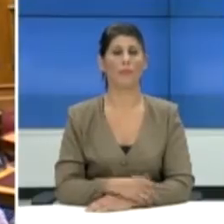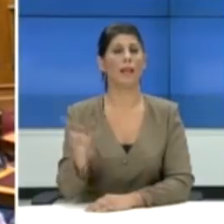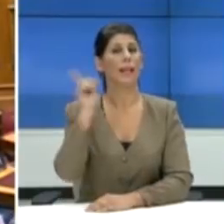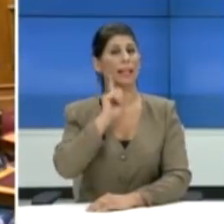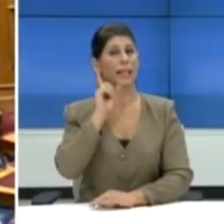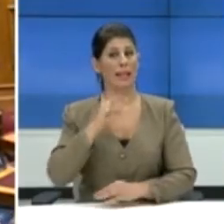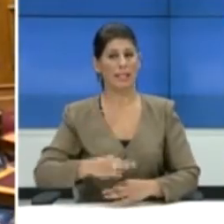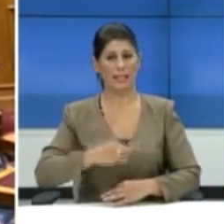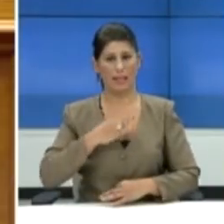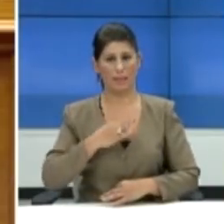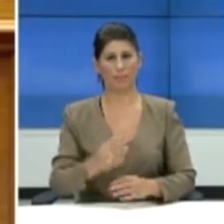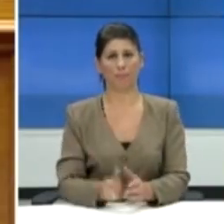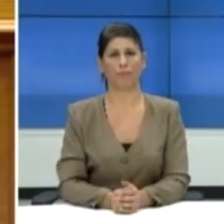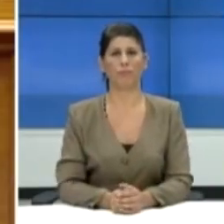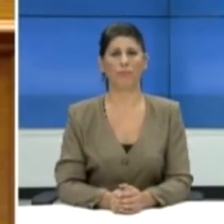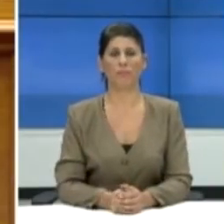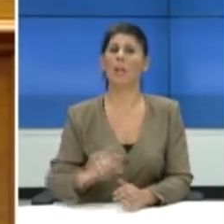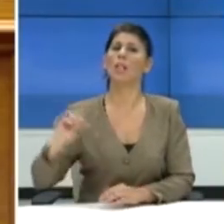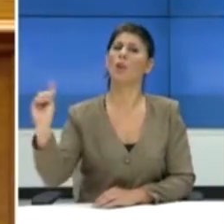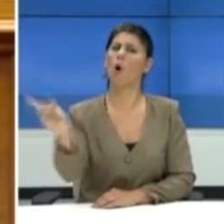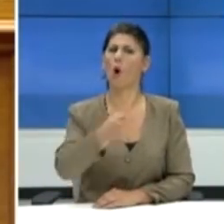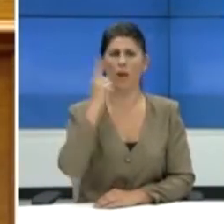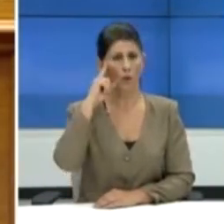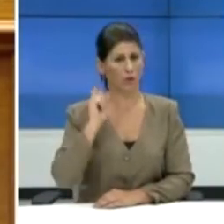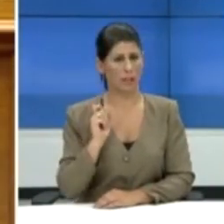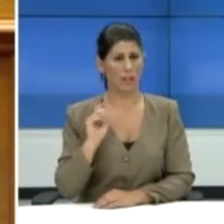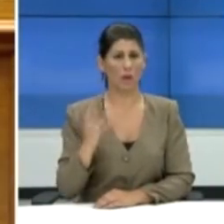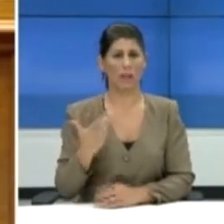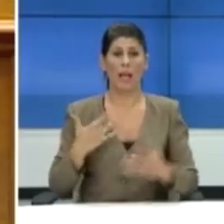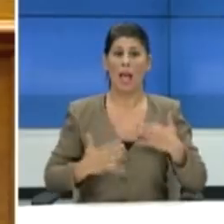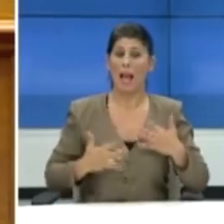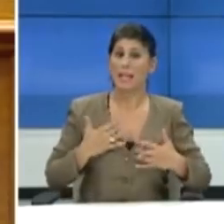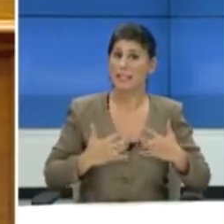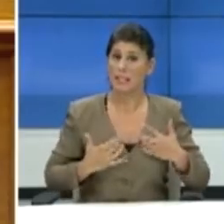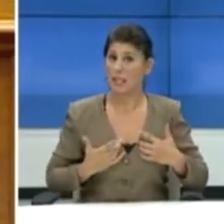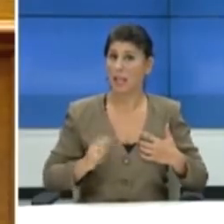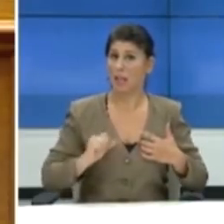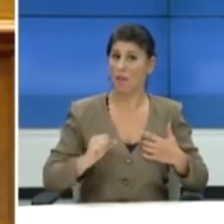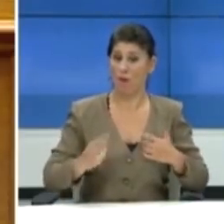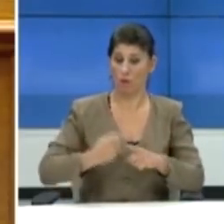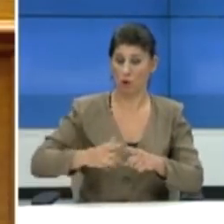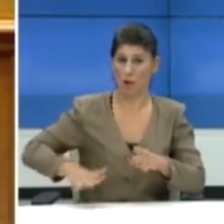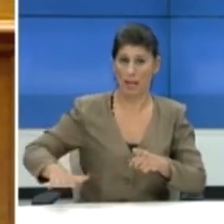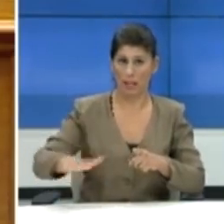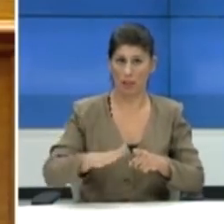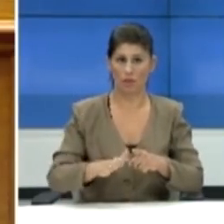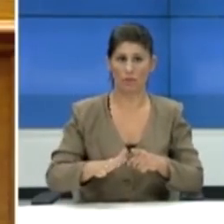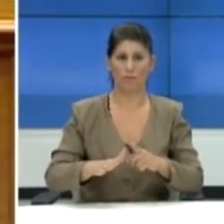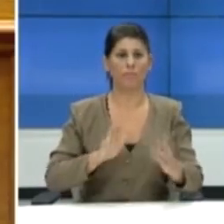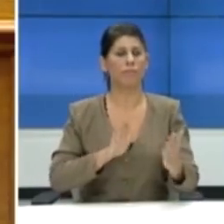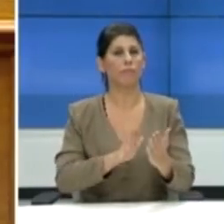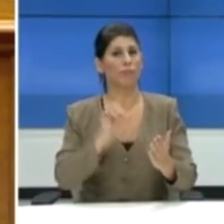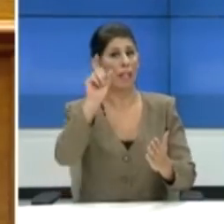Κυρίες και κύριοι, σε όλους είναι γνωστό ότι η ανησυχία και ο φόβος του ελληνικού λαού μπροστά